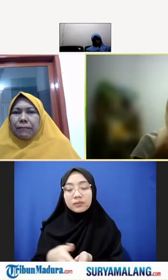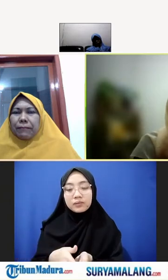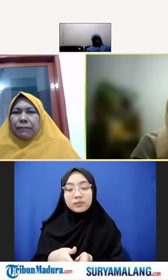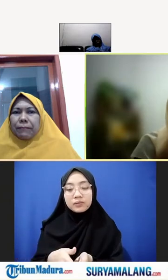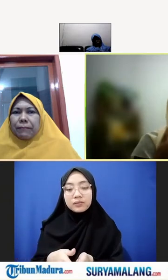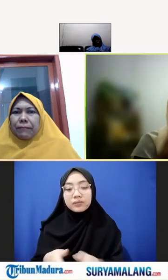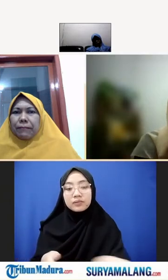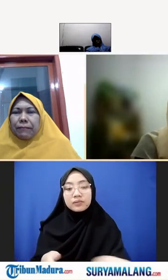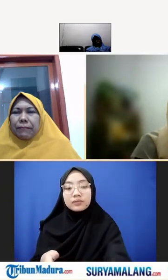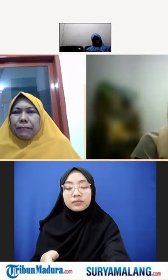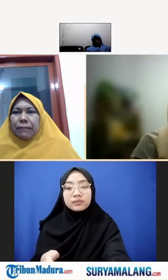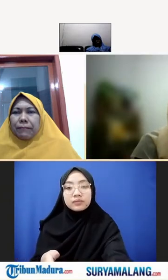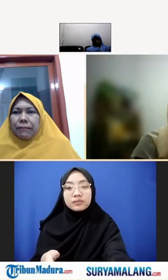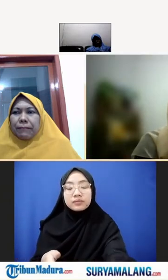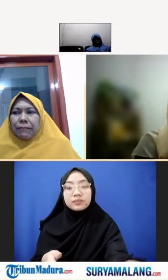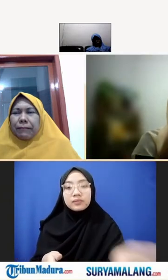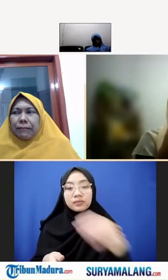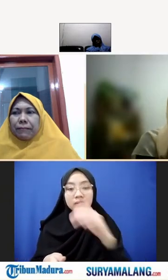Jadi, kita bisa...